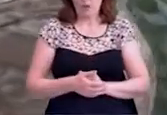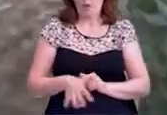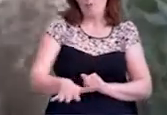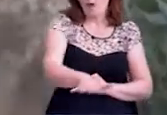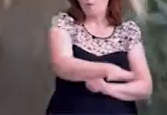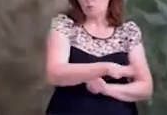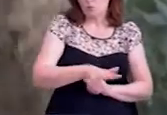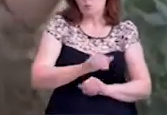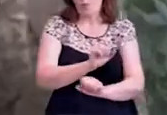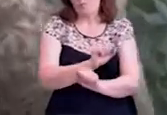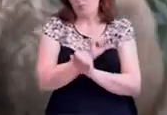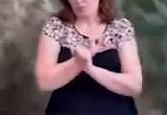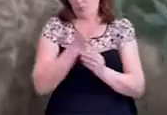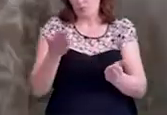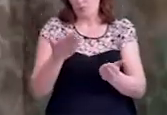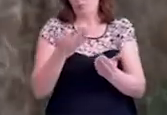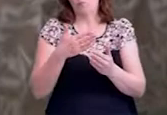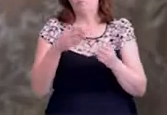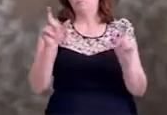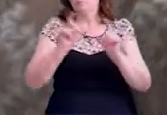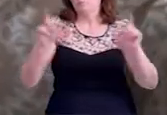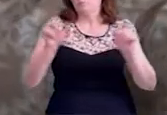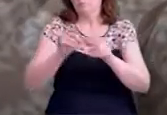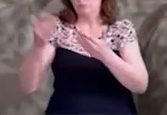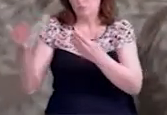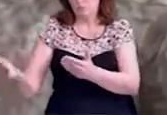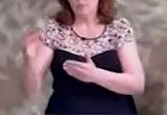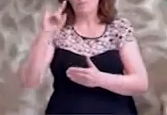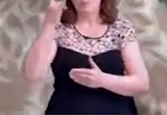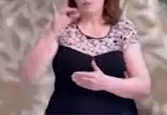відпочинку, супермаркет, дитячий майданчик